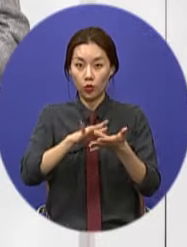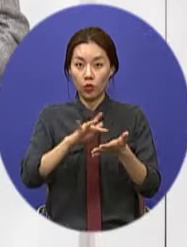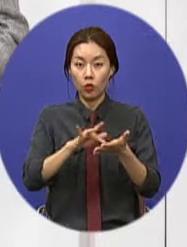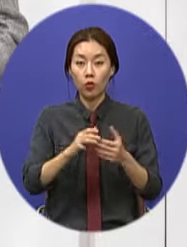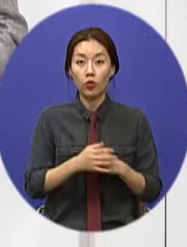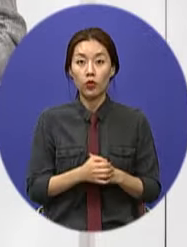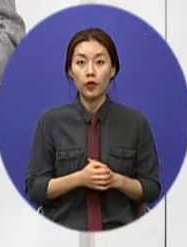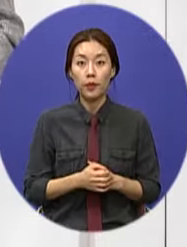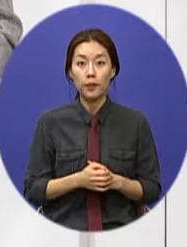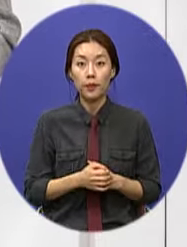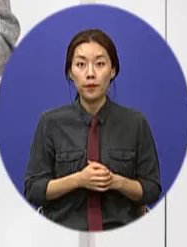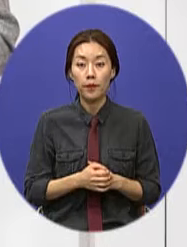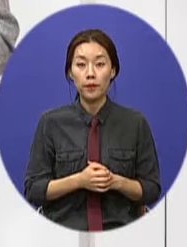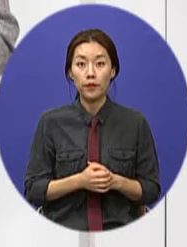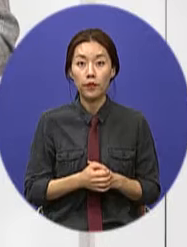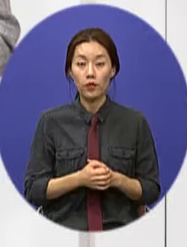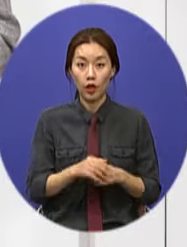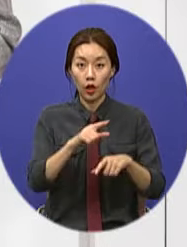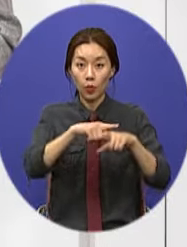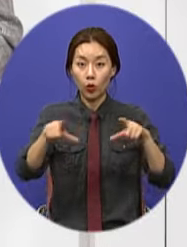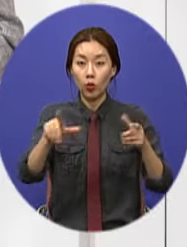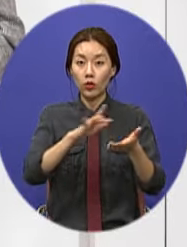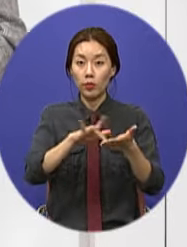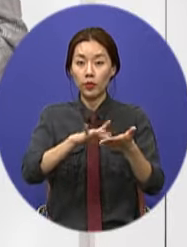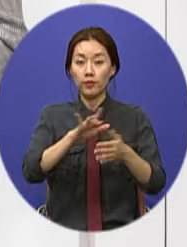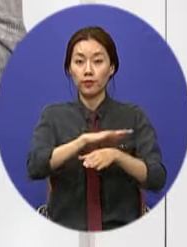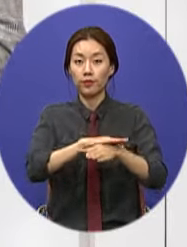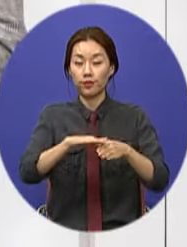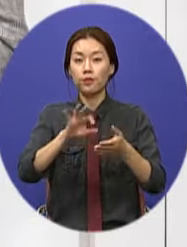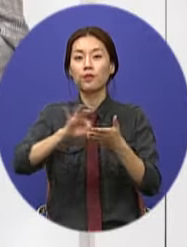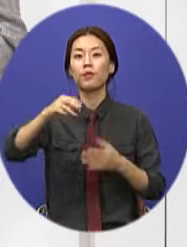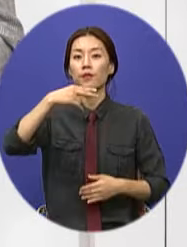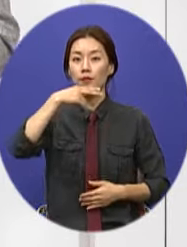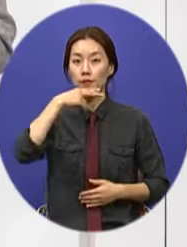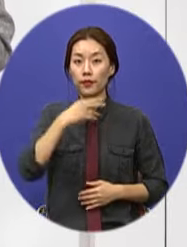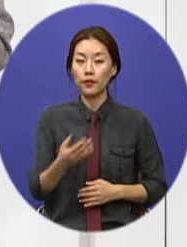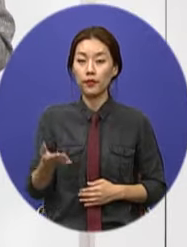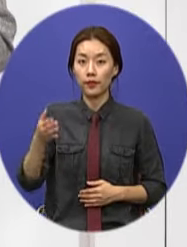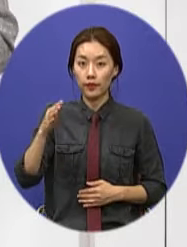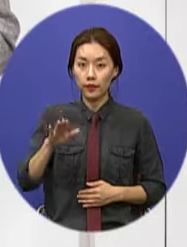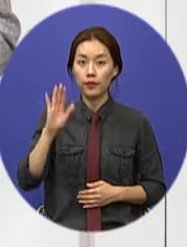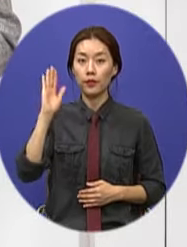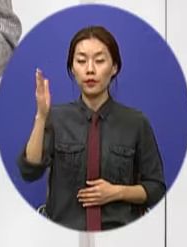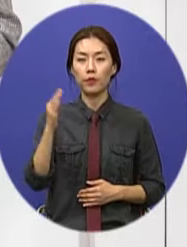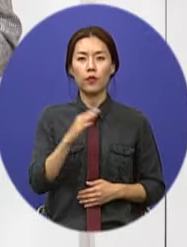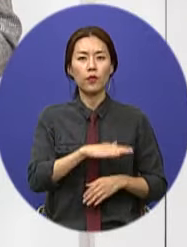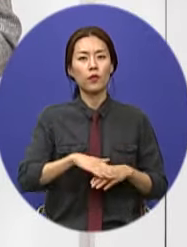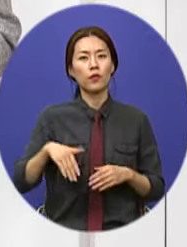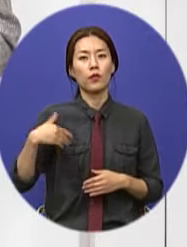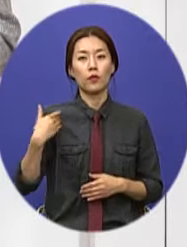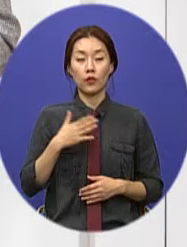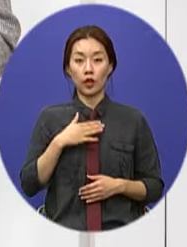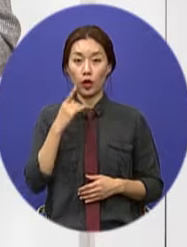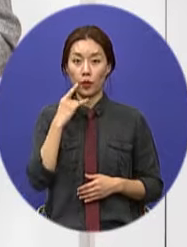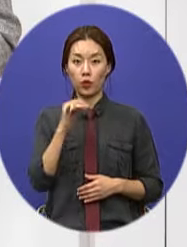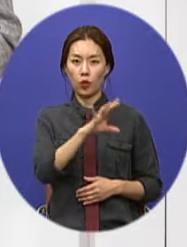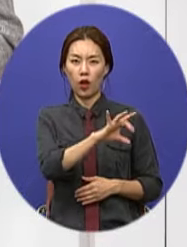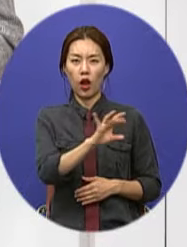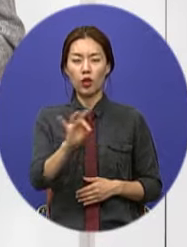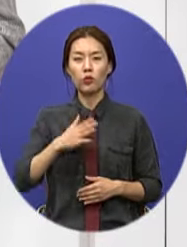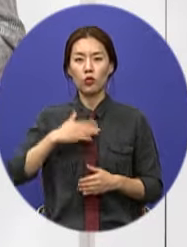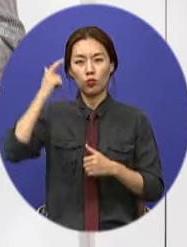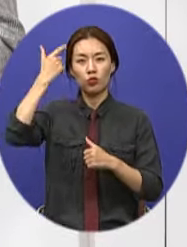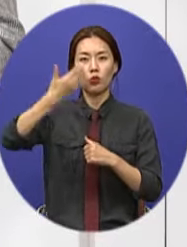아버님. 아이. 예, 아버님들은 보통 스마트폰 잘 사용 안 하시니까 그렇죠. 그런데 이제 모르는 노래 저희 엄마도 집에 가면 가끔